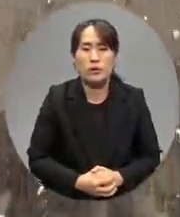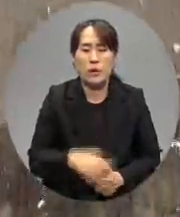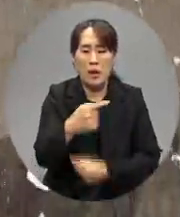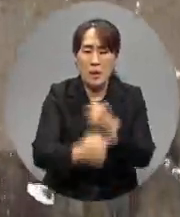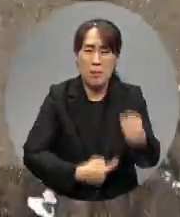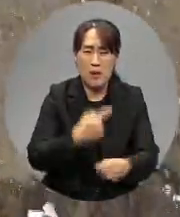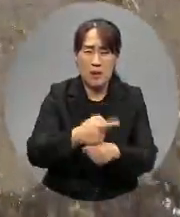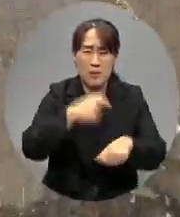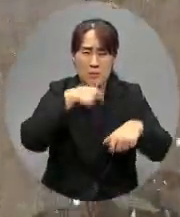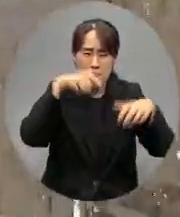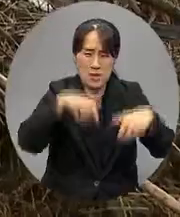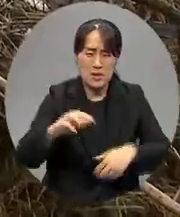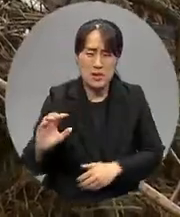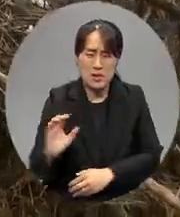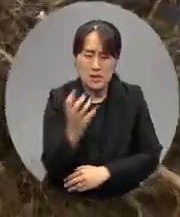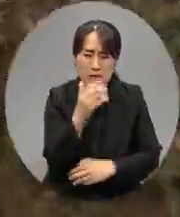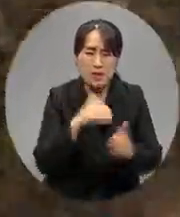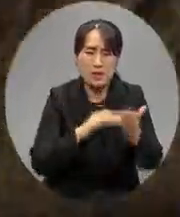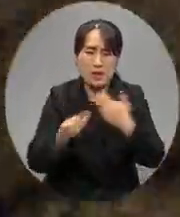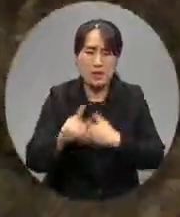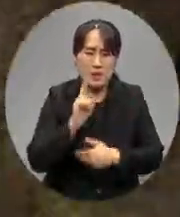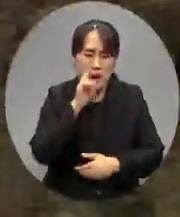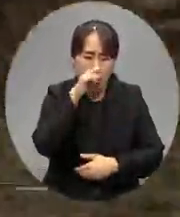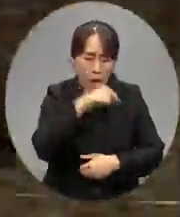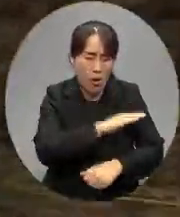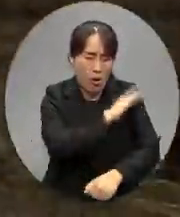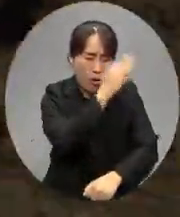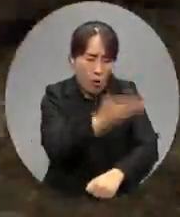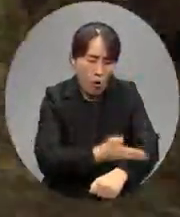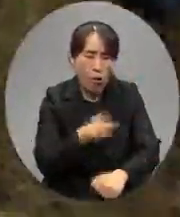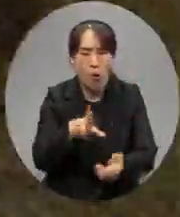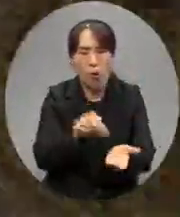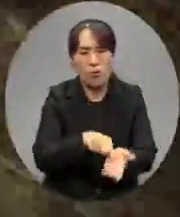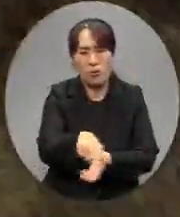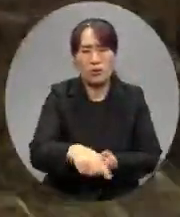해마다 장마와 태풍이 지나가면 쓰레기로 몸살을 앓는 대청호.